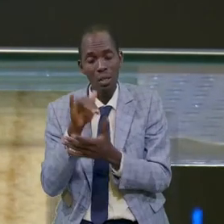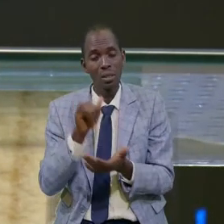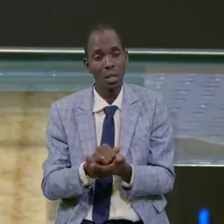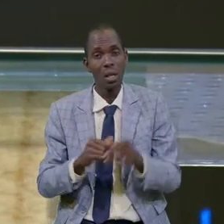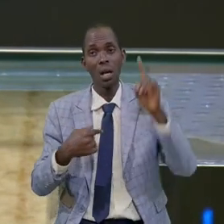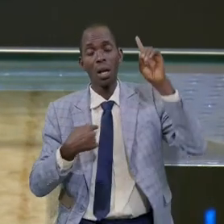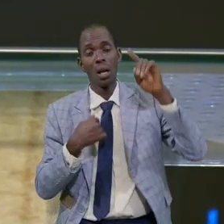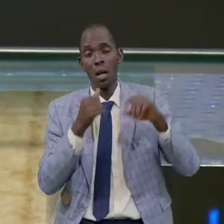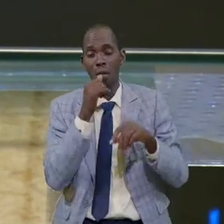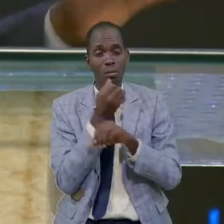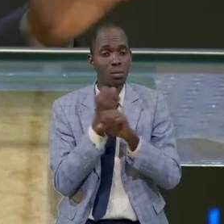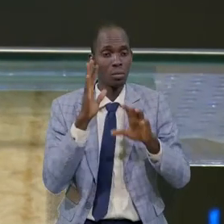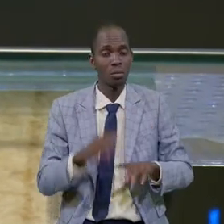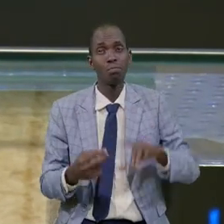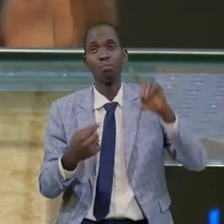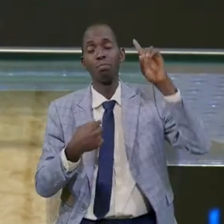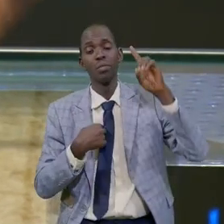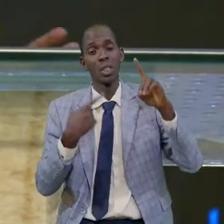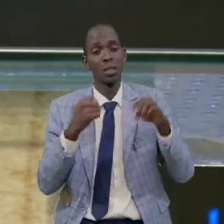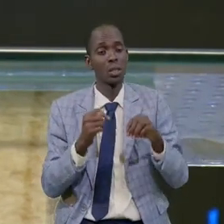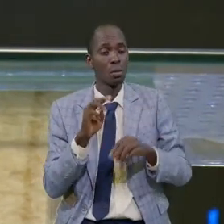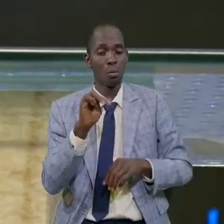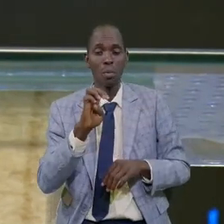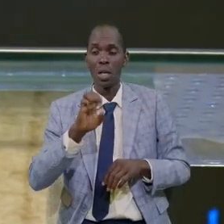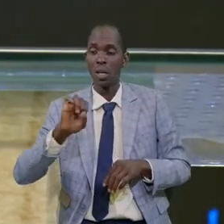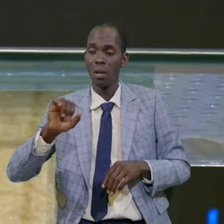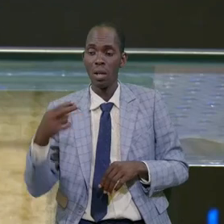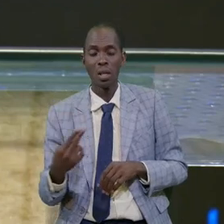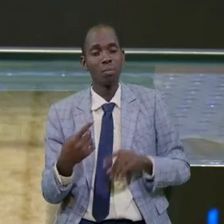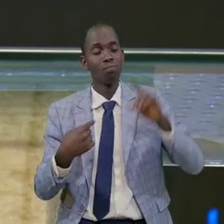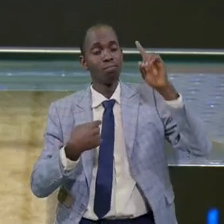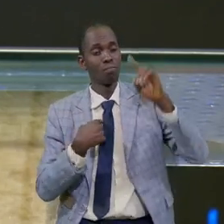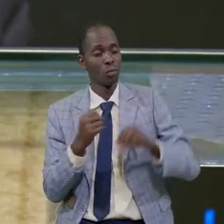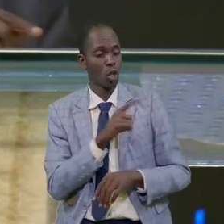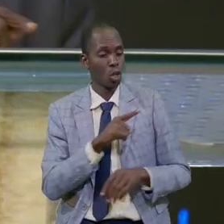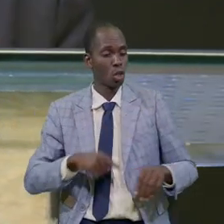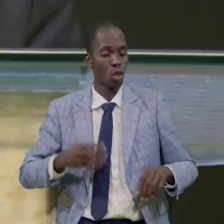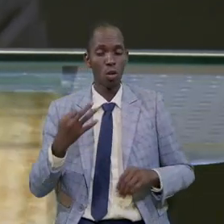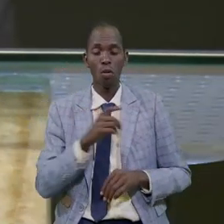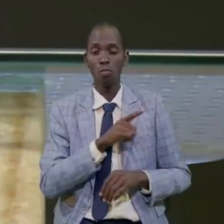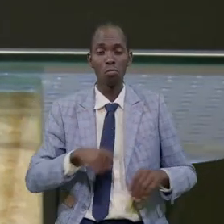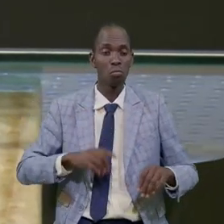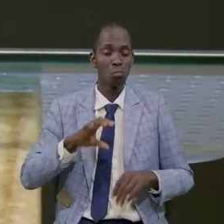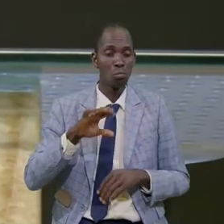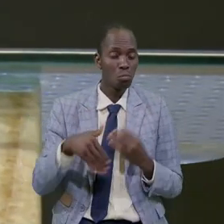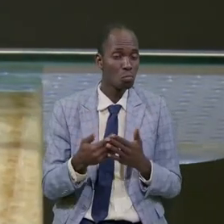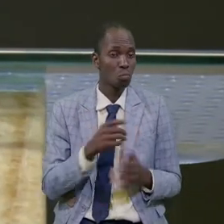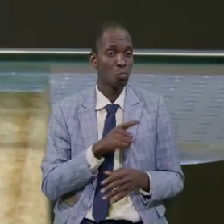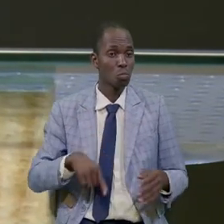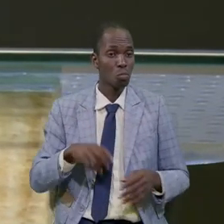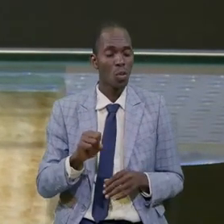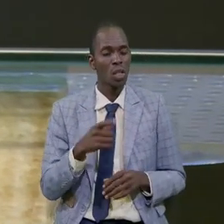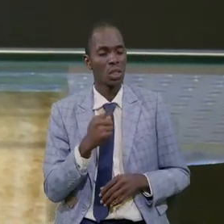vous avez cru que je suis le sauveur. Non, parce que vous avez vu que je suis le sauveur, le Seigneur, le roi des rois et le Seigneur des